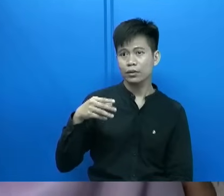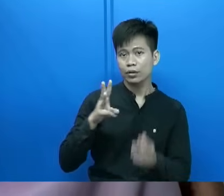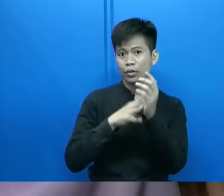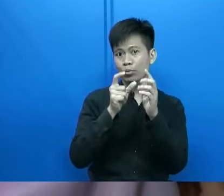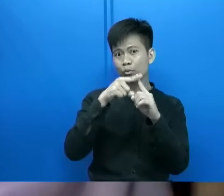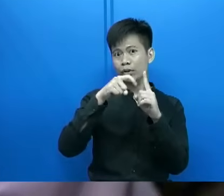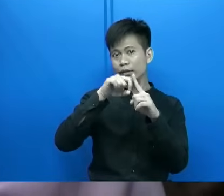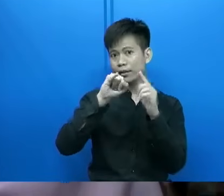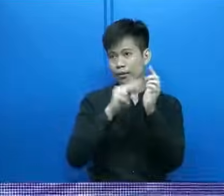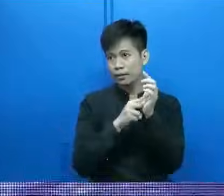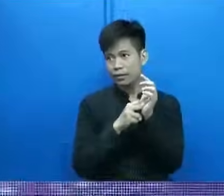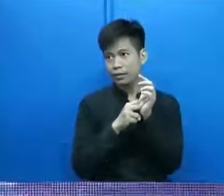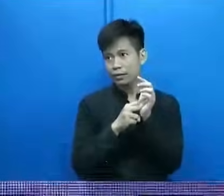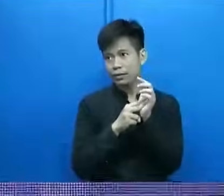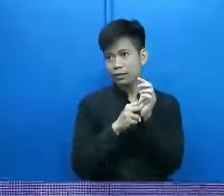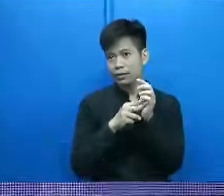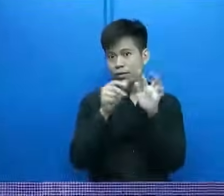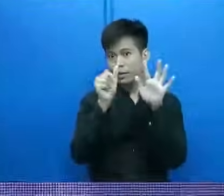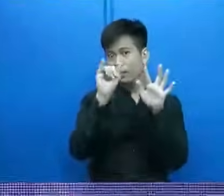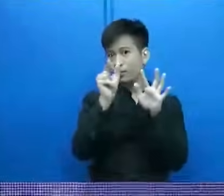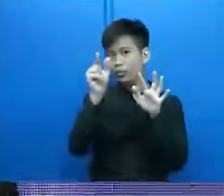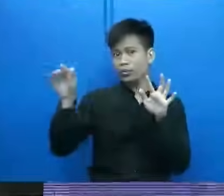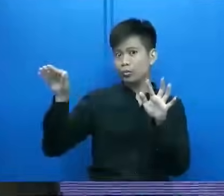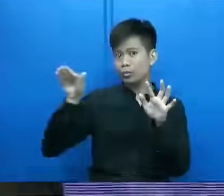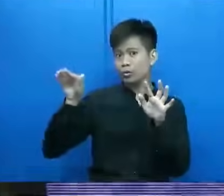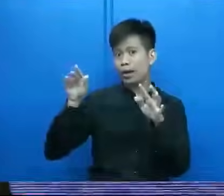Mutkin 6 juz mutkin. Baik, ada yang 30 juz mutkin?